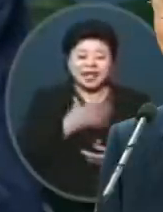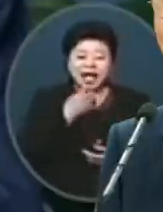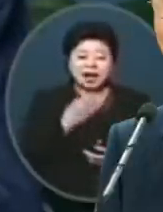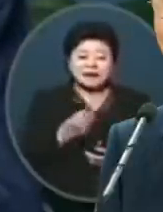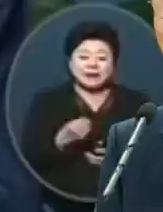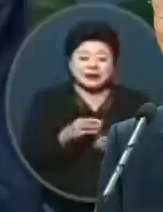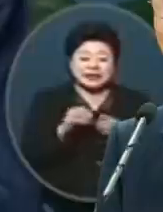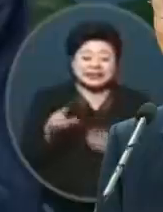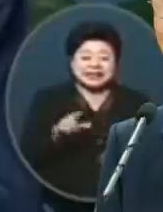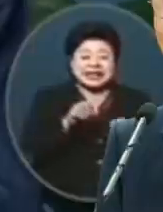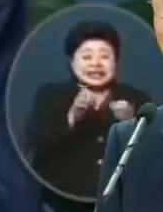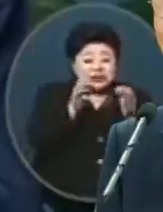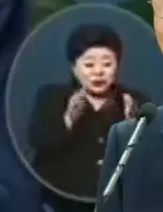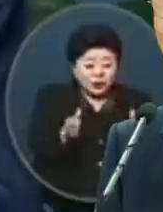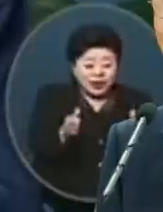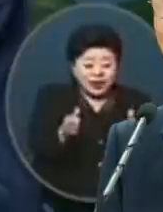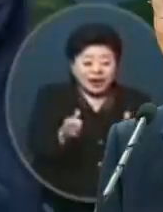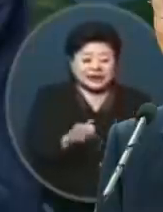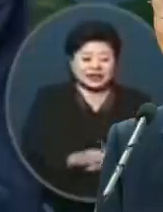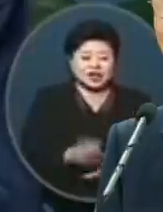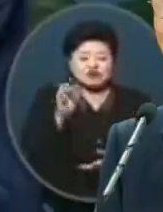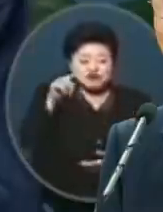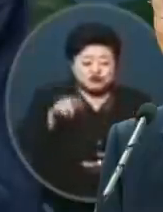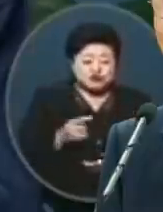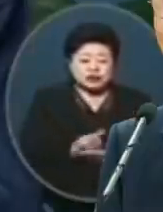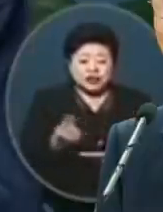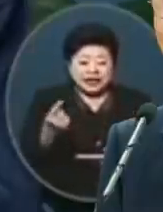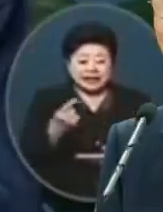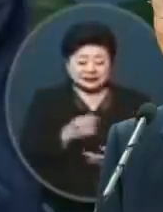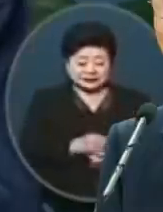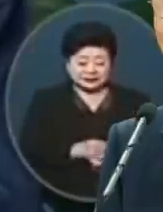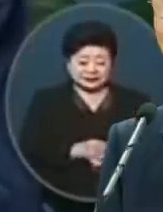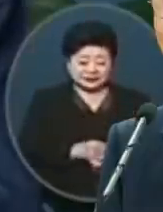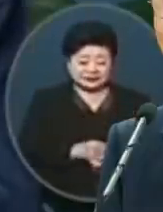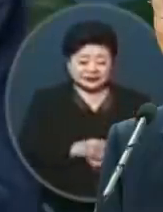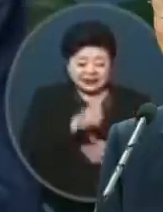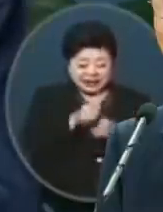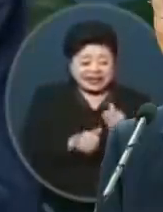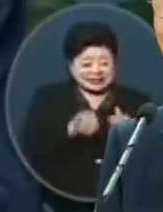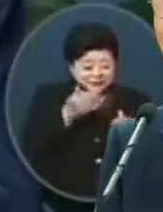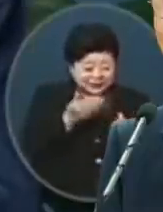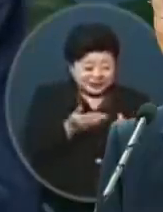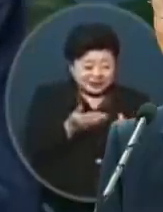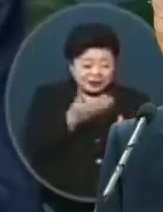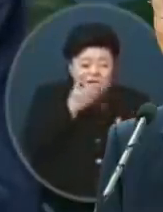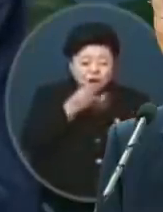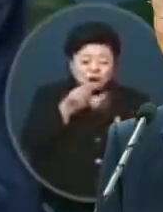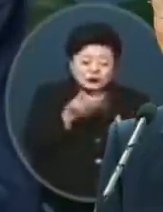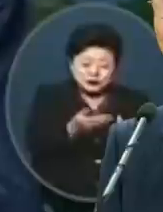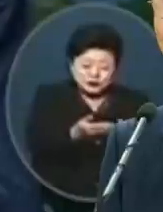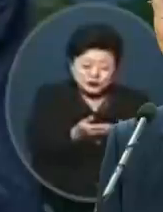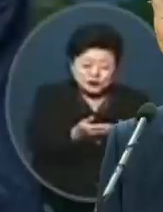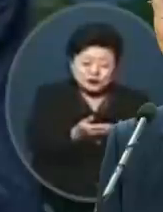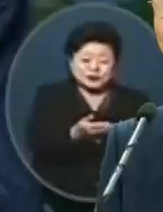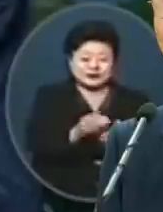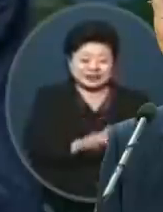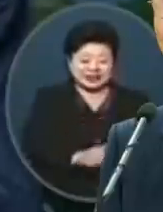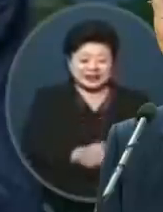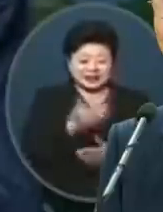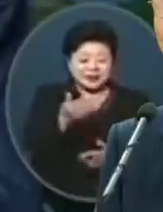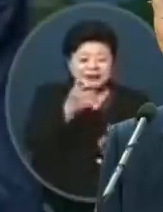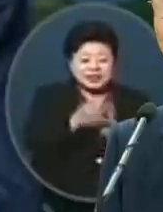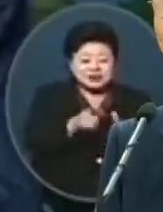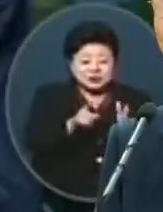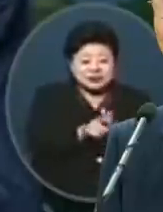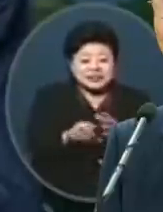아브라함은 이 땅에 살아있을 동안에 갈대아 우르를 떠난 그를 보고 하나님께서 복을 주어 보낸 것처럼 여러분이